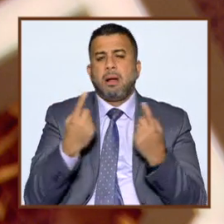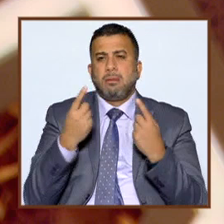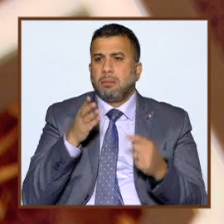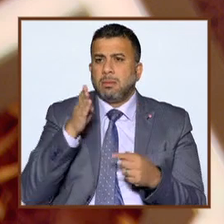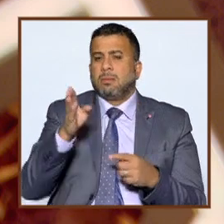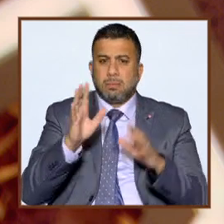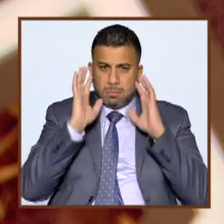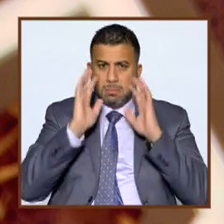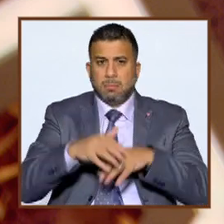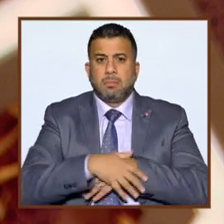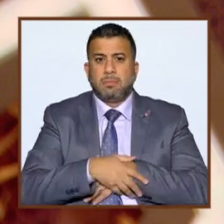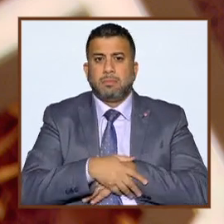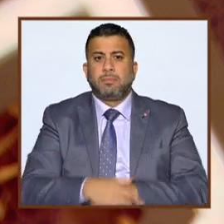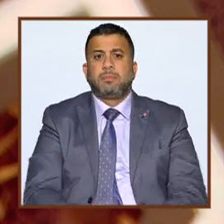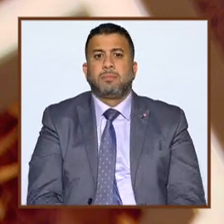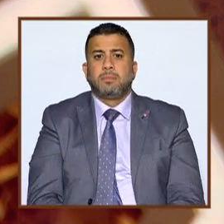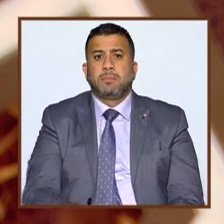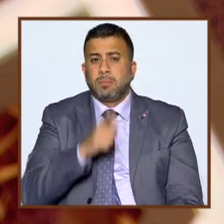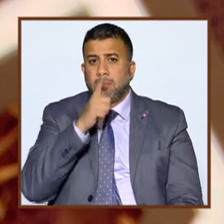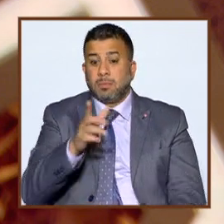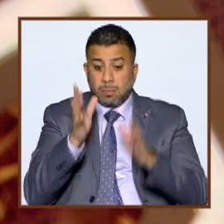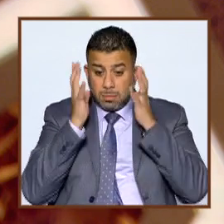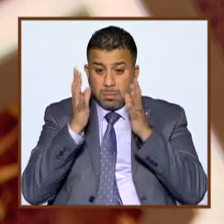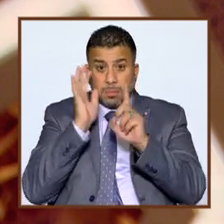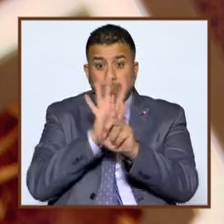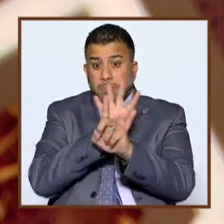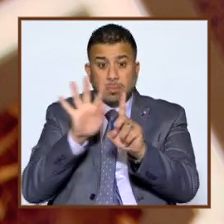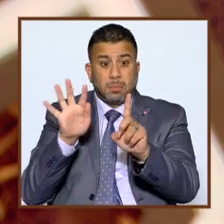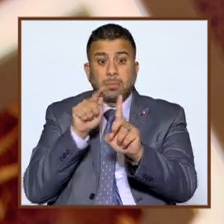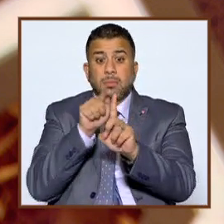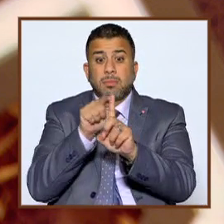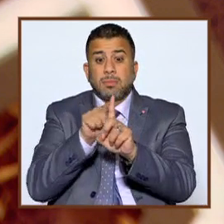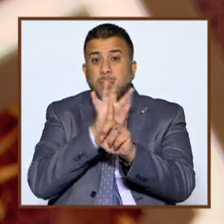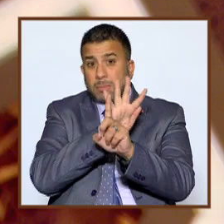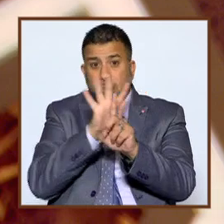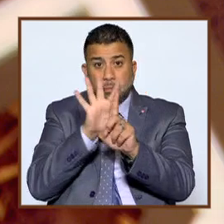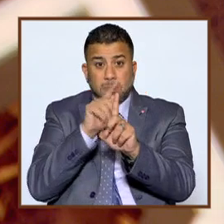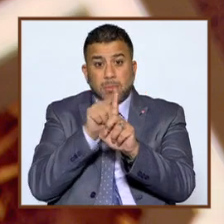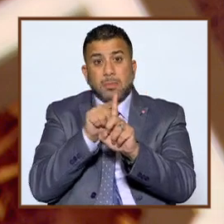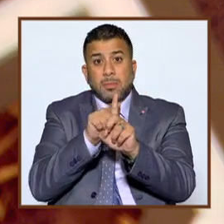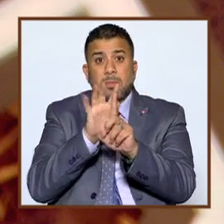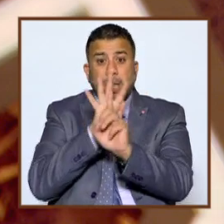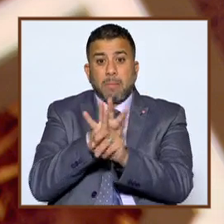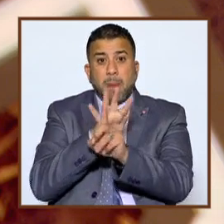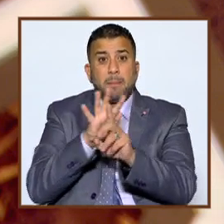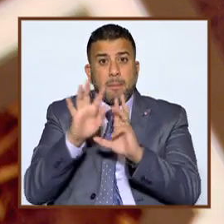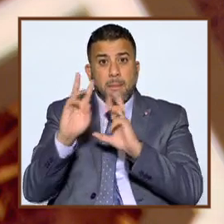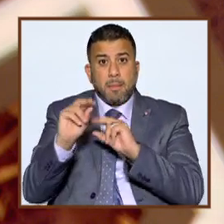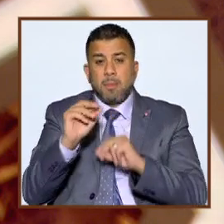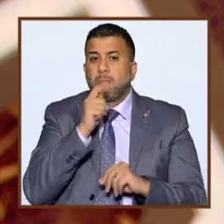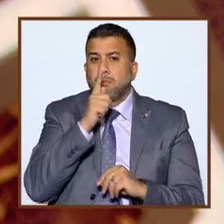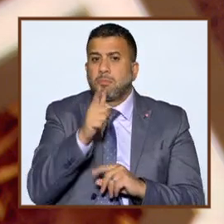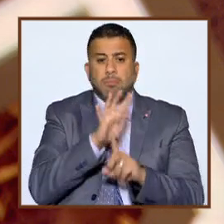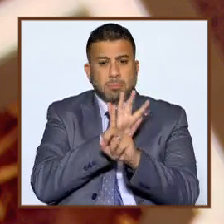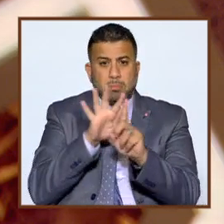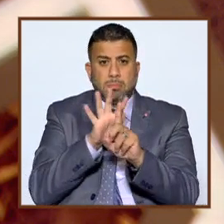يصلي في هذا المكان. وأما الصلاة خلف من يستقبل القبلة فالقاعدة عند أهل السنة والجماعة